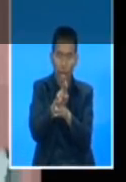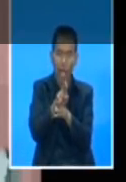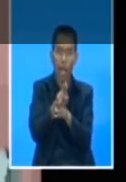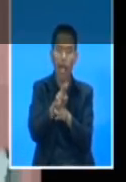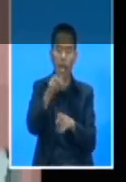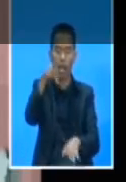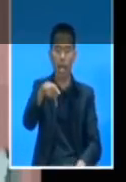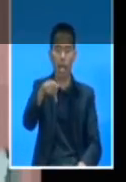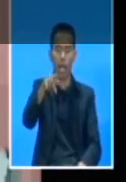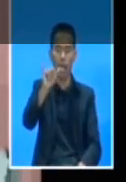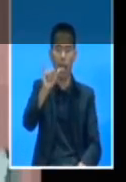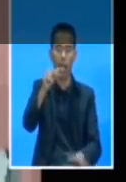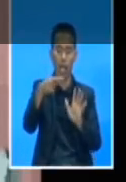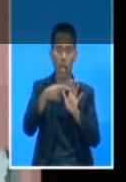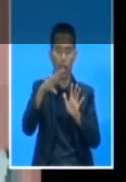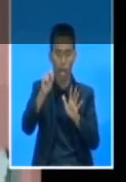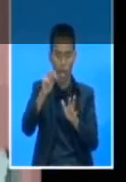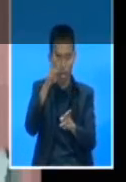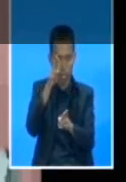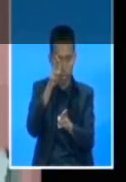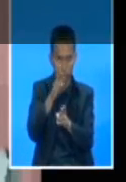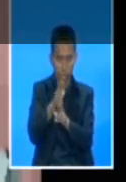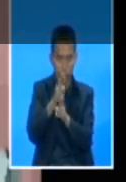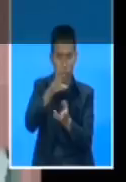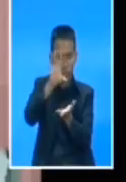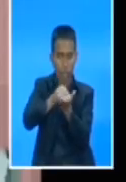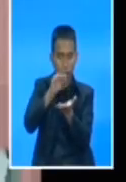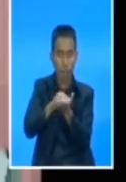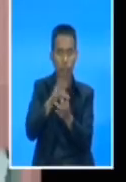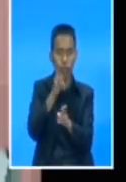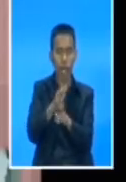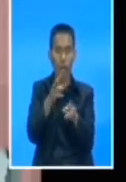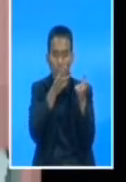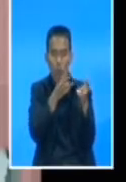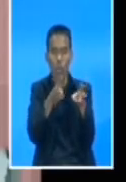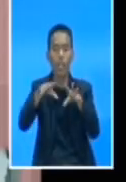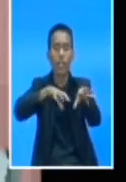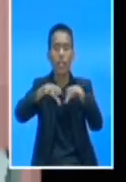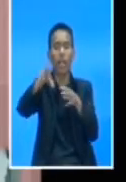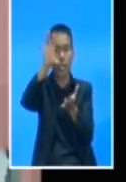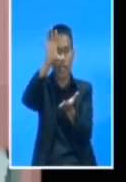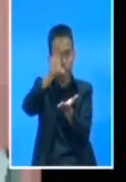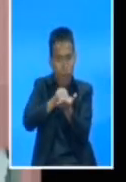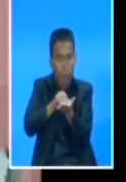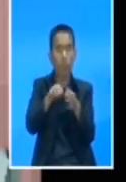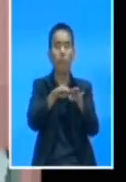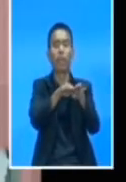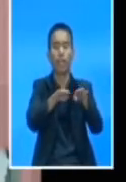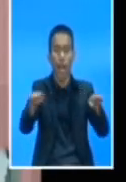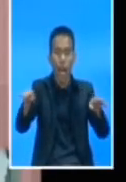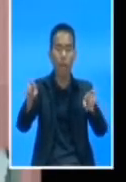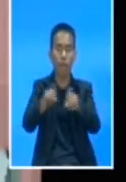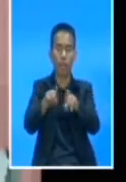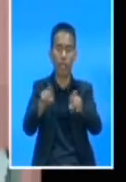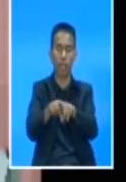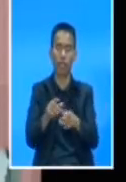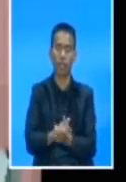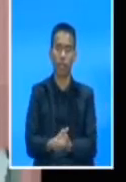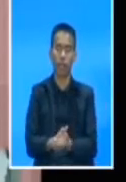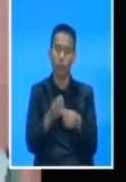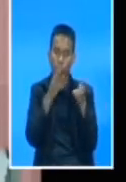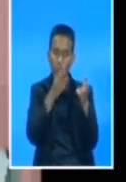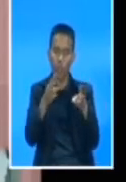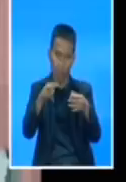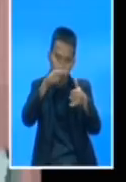กันเก็บรักษาไม่พอครับวิธีการจัดเก็บต้องมาตรฐานเดียวกันวิธีการตรวจพิสู